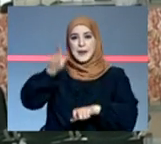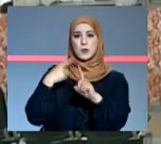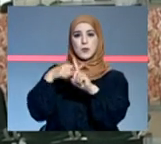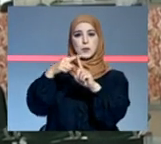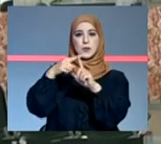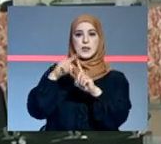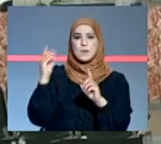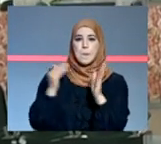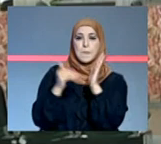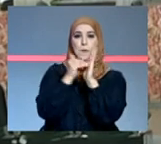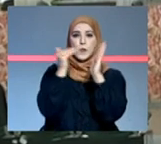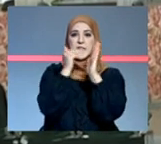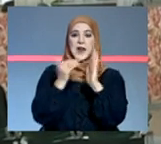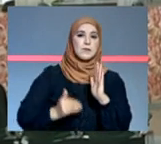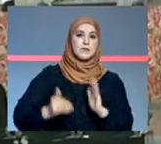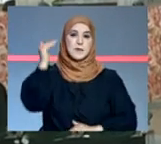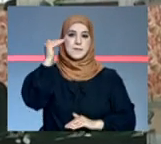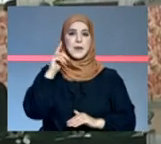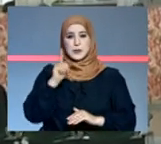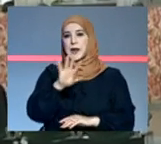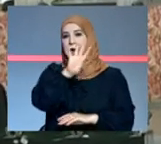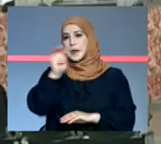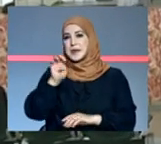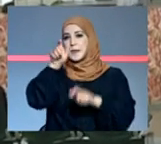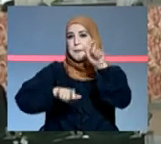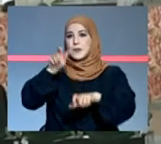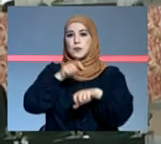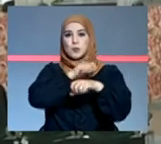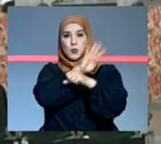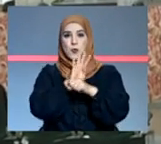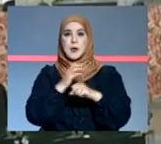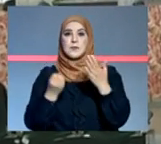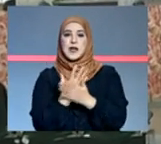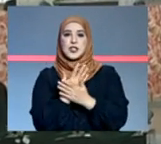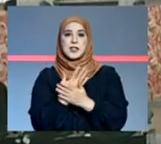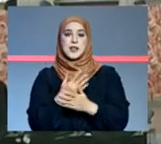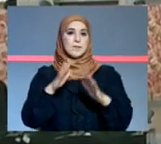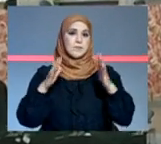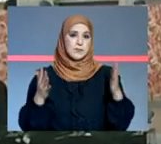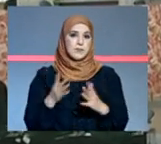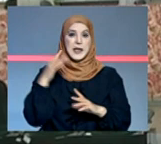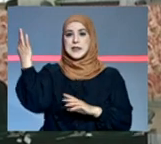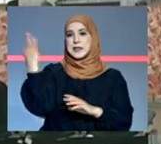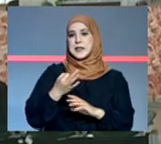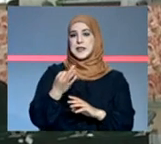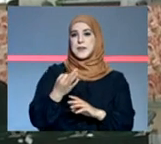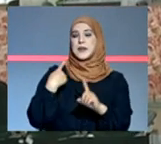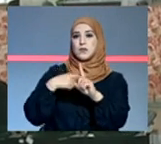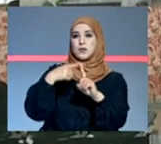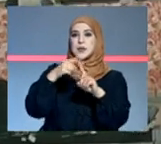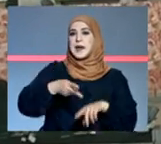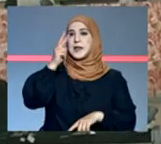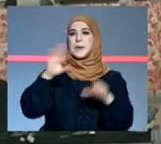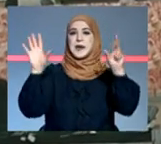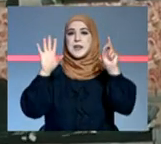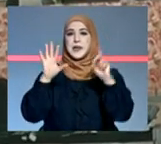مرتفعة. تصور 40 حالة إيجابية من أصل 52، معناتها نسبة الحالات الإيجابية أكثر من